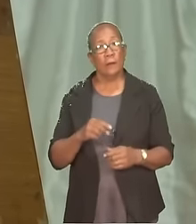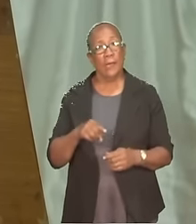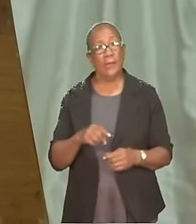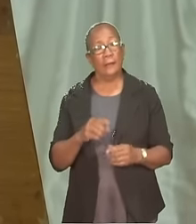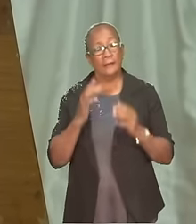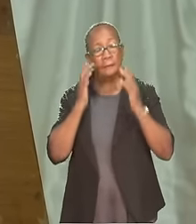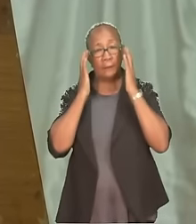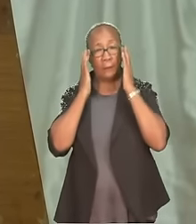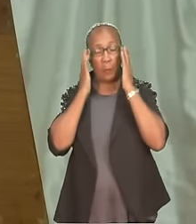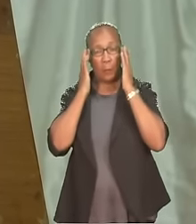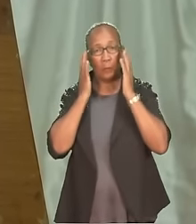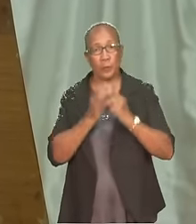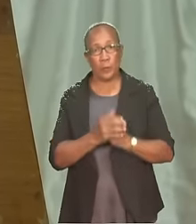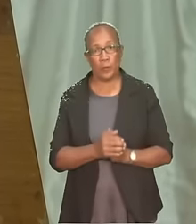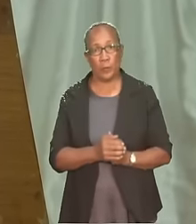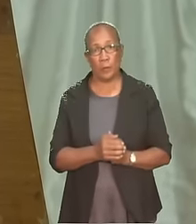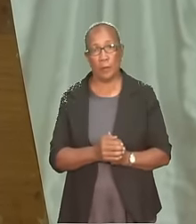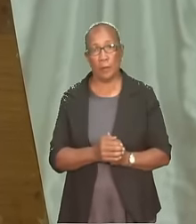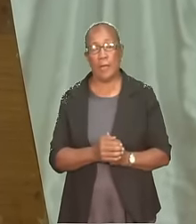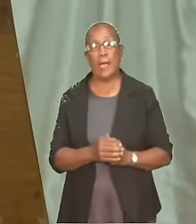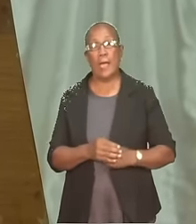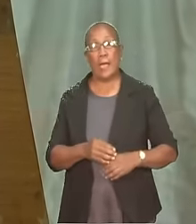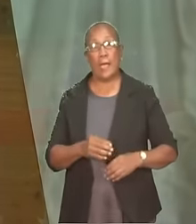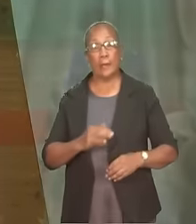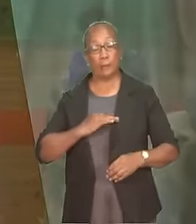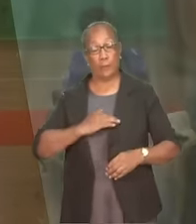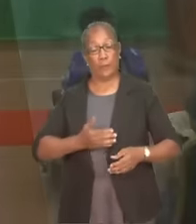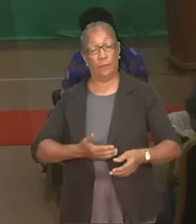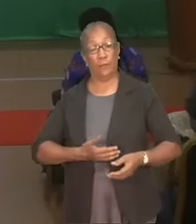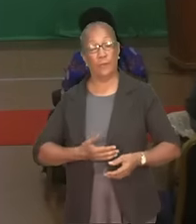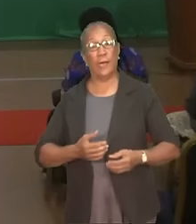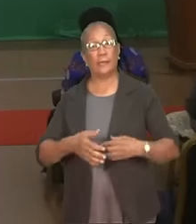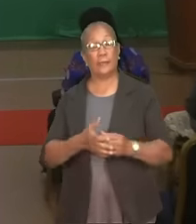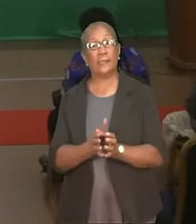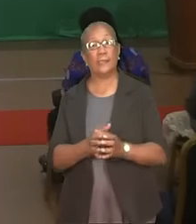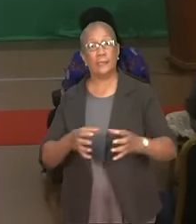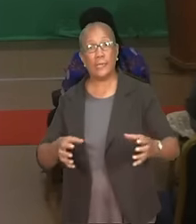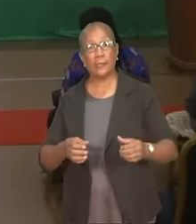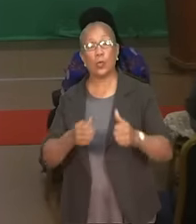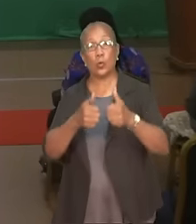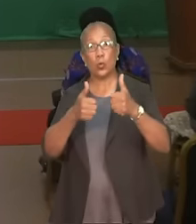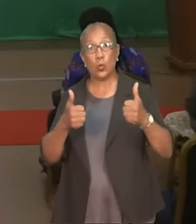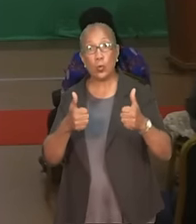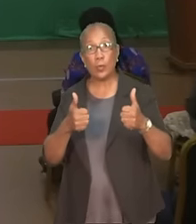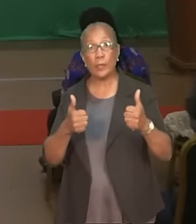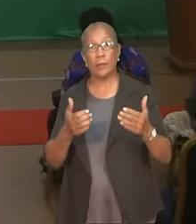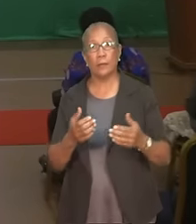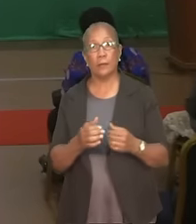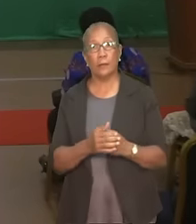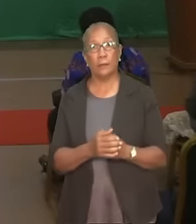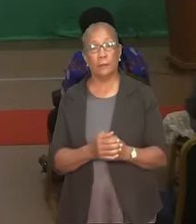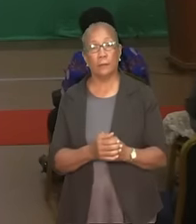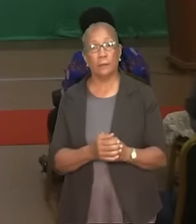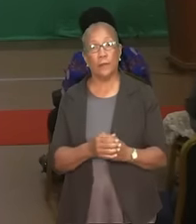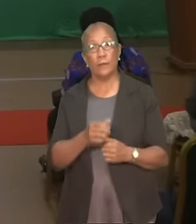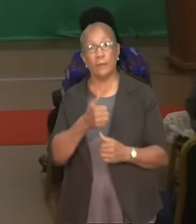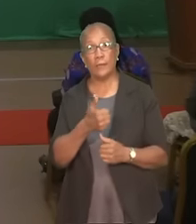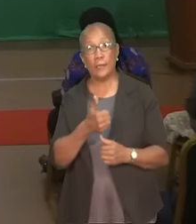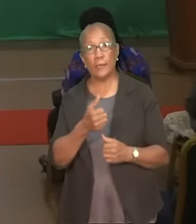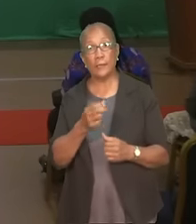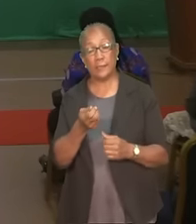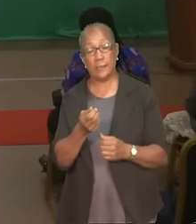overheid. Want de private sector geeft ook goede financiële, rechtspositionele voorzieningen.